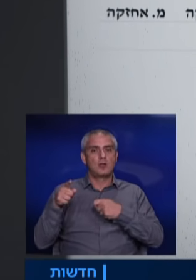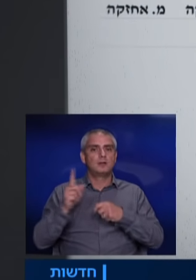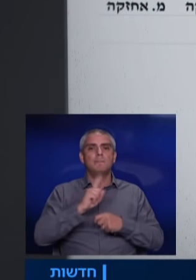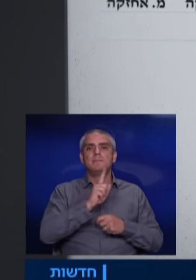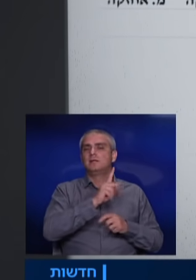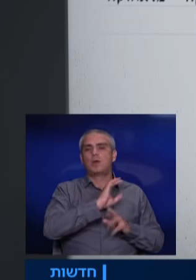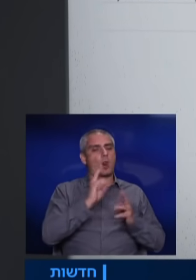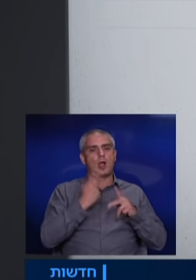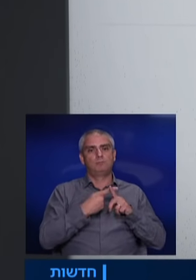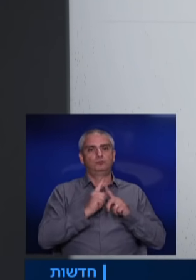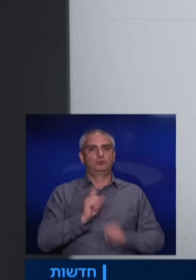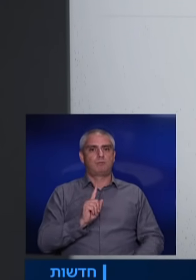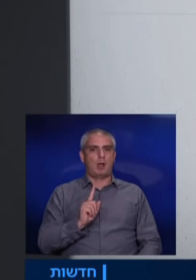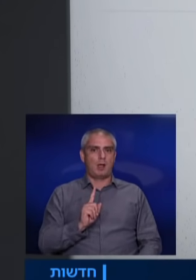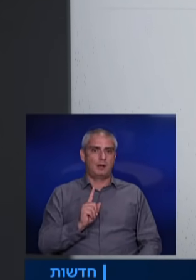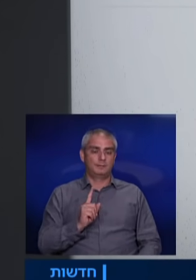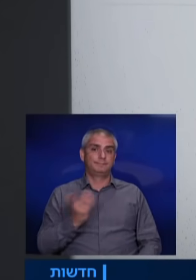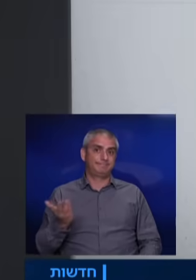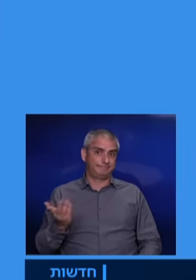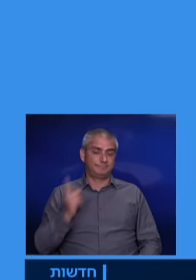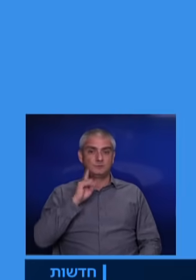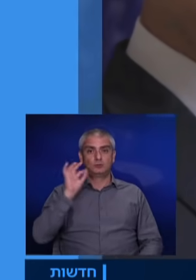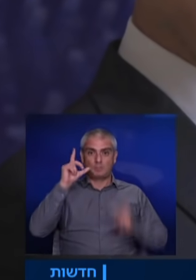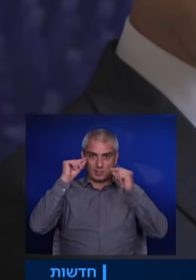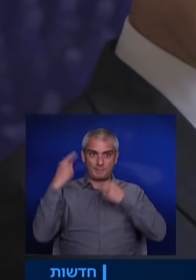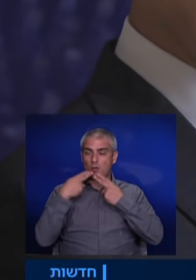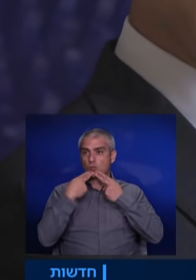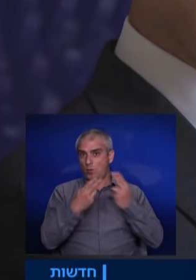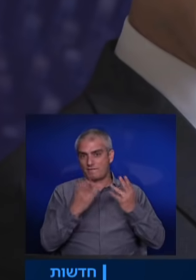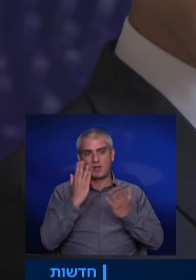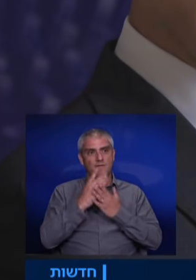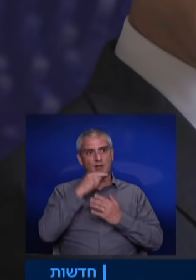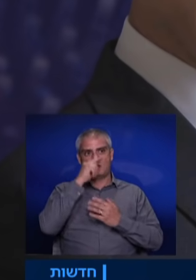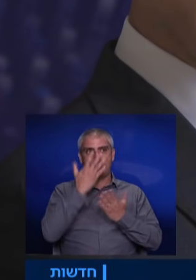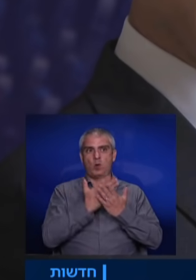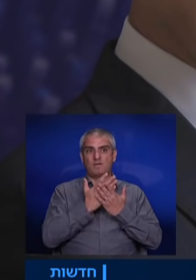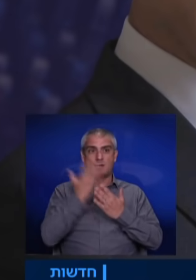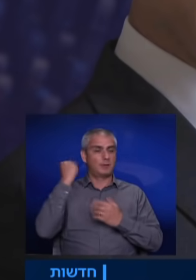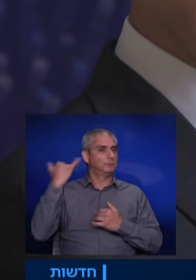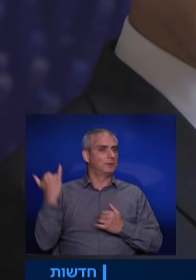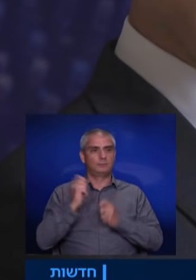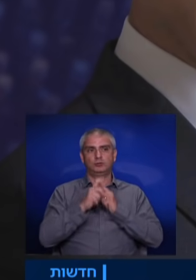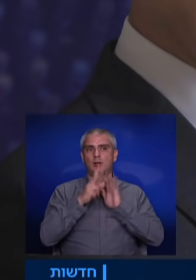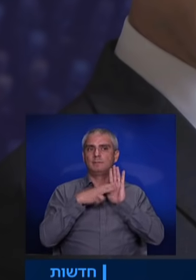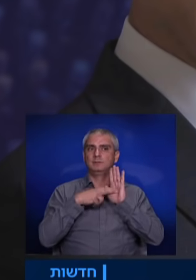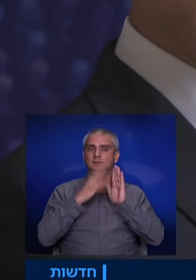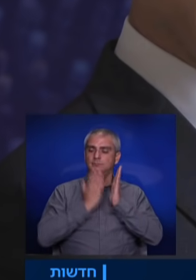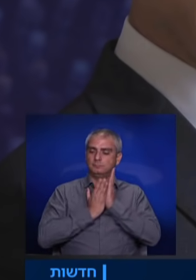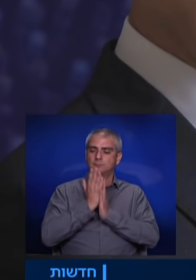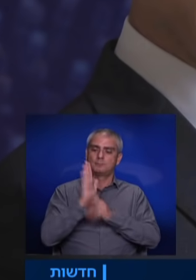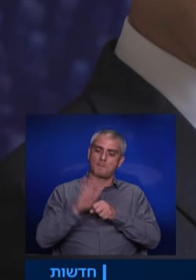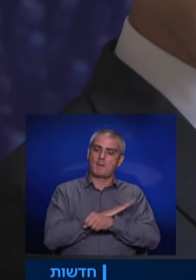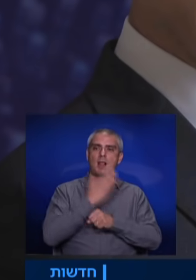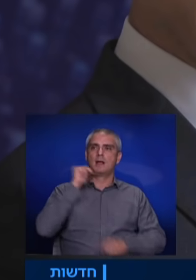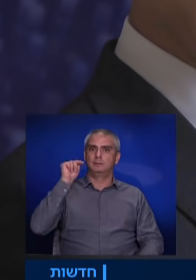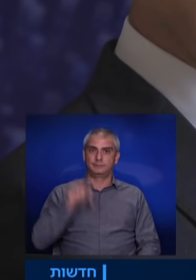שאינו קרוב משפחתו. מטעמו של ניר ברקת נמסר בתגובה כי הוא גאה על העובדה שמאז ומעולם שילם את המיסים שלו באופן מלא